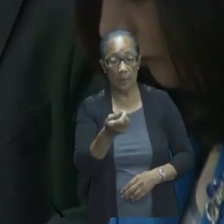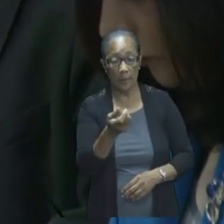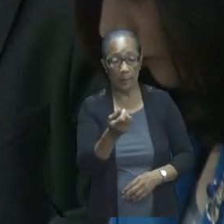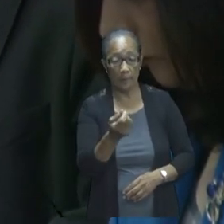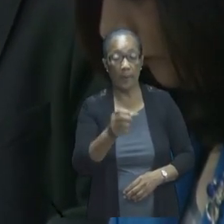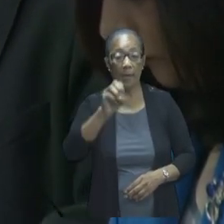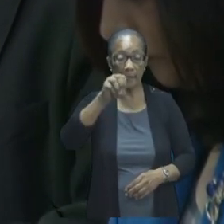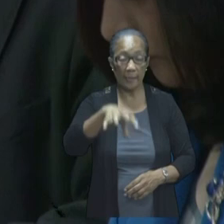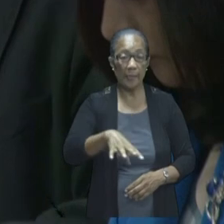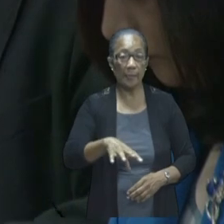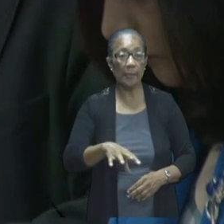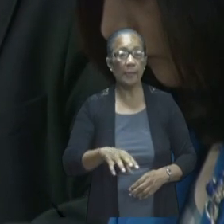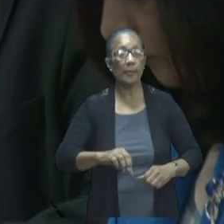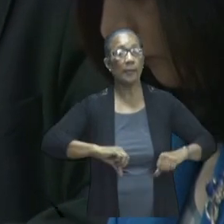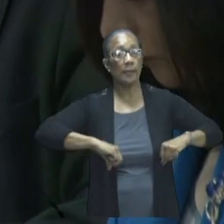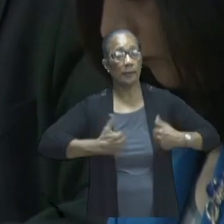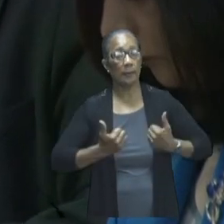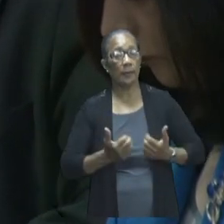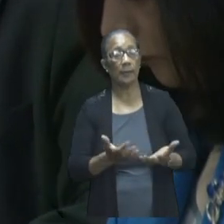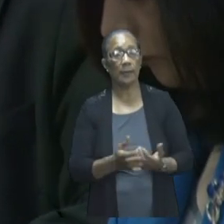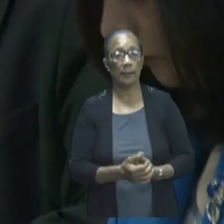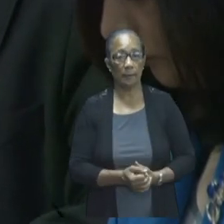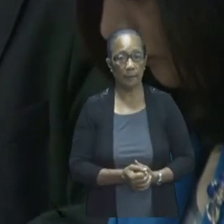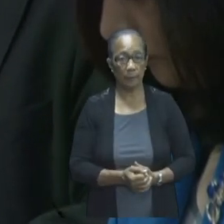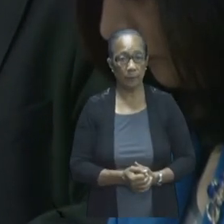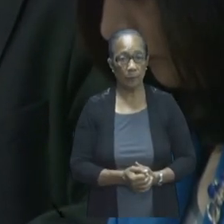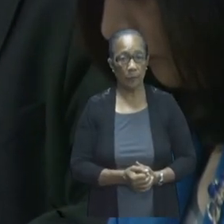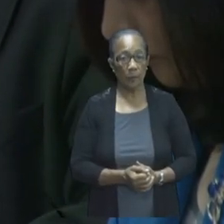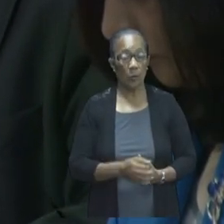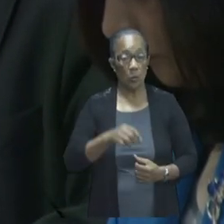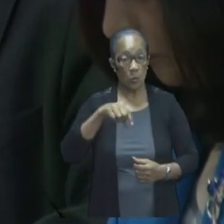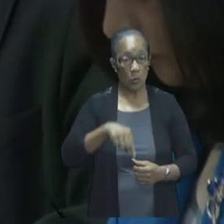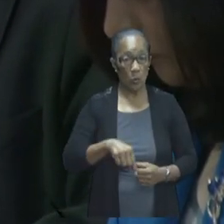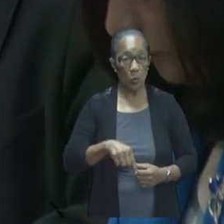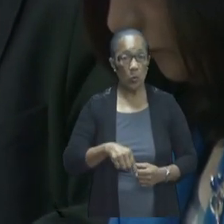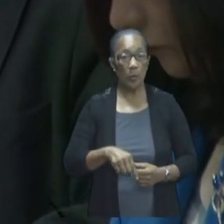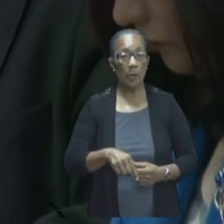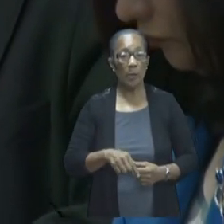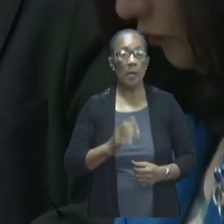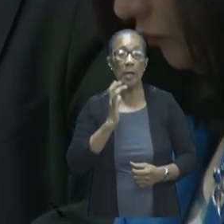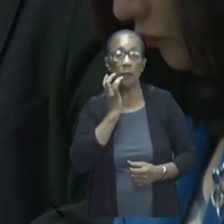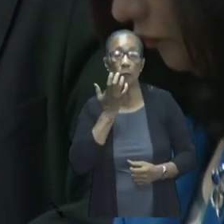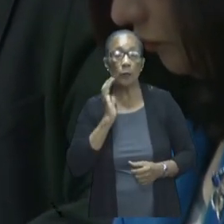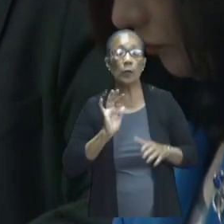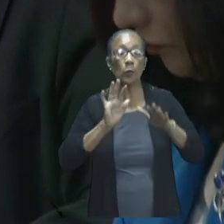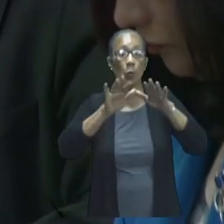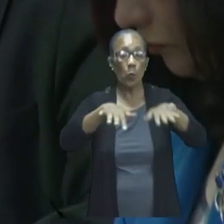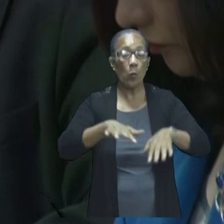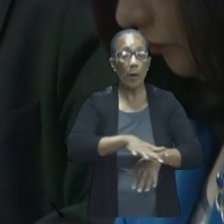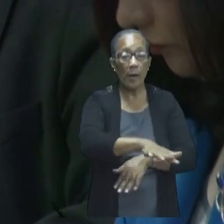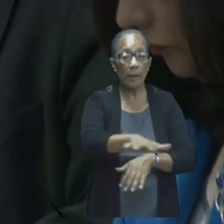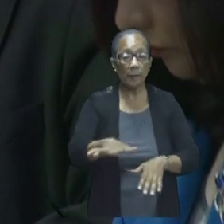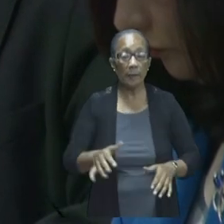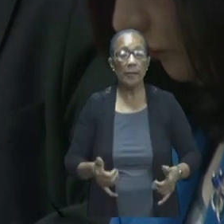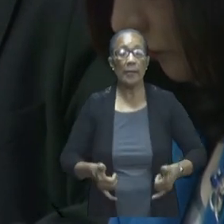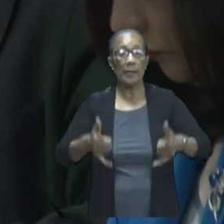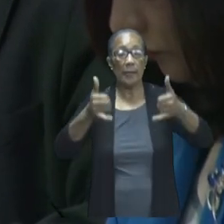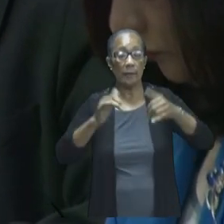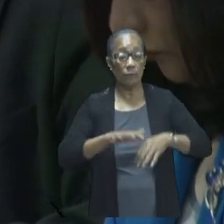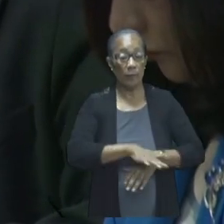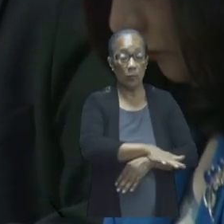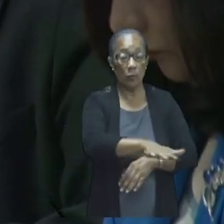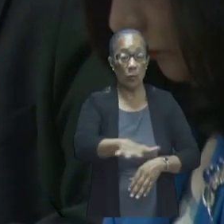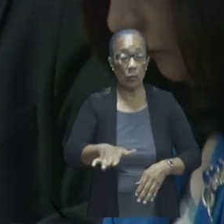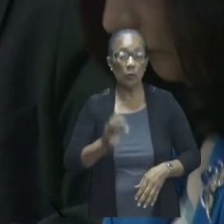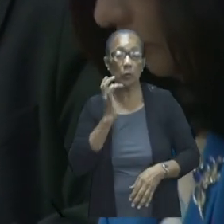maar de schade vroeger van dit jij betreft de het onder water lopen vanaf look paar wegen heel wat van de gronden of de meeste groen de liggen nog